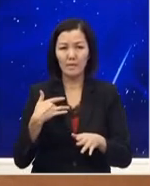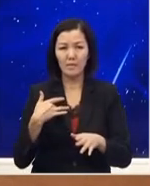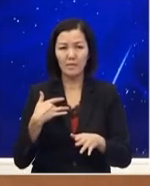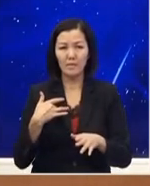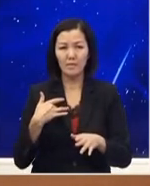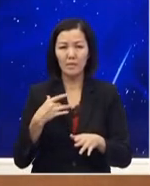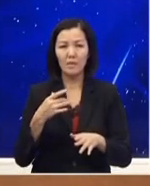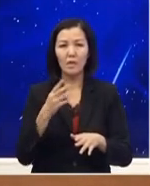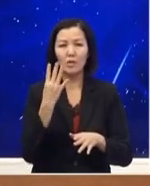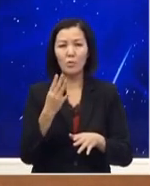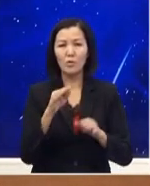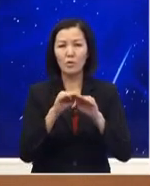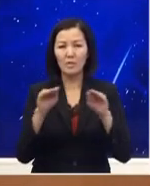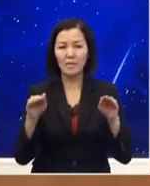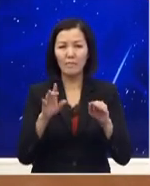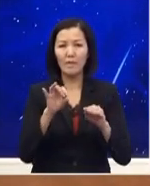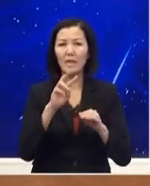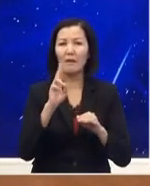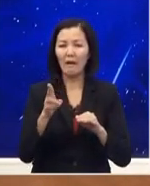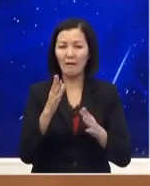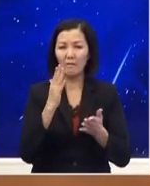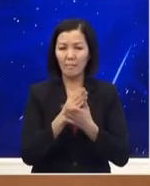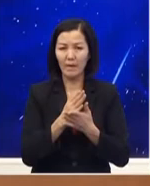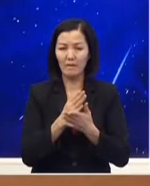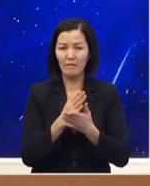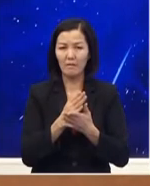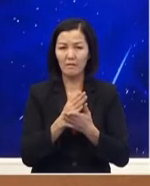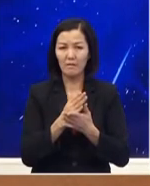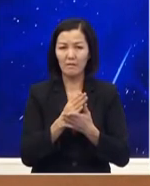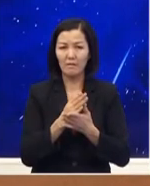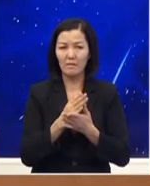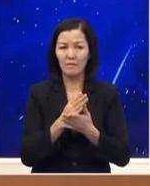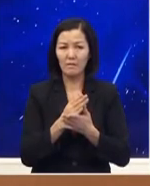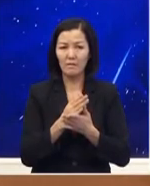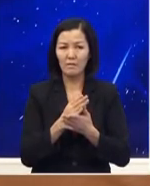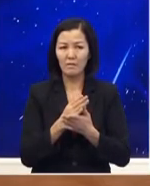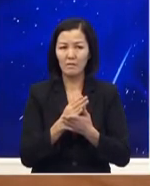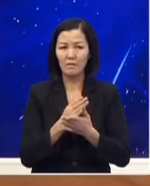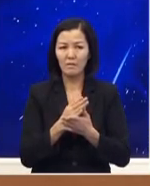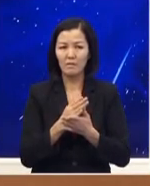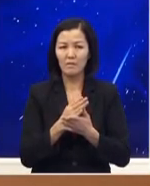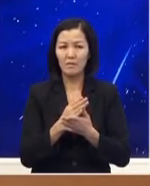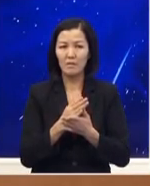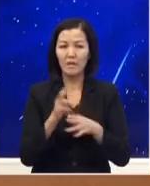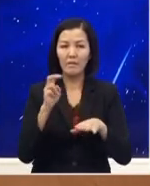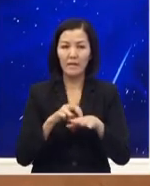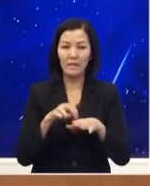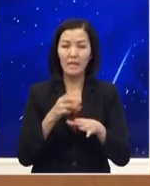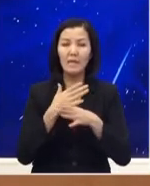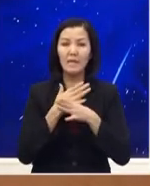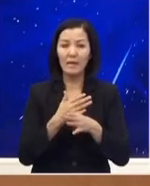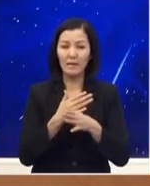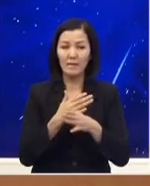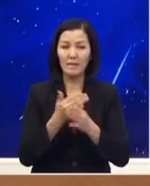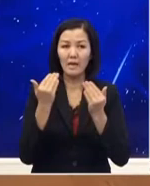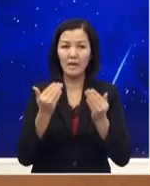өкпесінің 4-ші дәрежесімен келіп ол анықталды, ауру ең қиын дәрежеде. Осы кісілердің арқасында, қарауымның арқасында